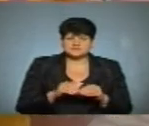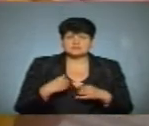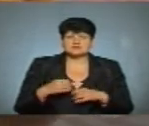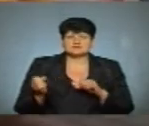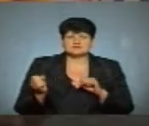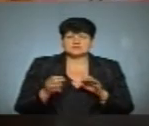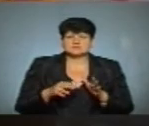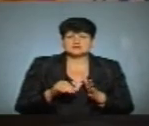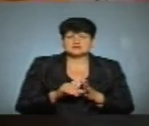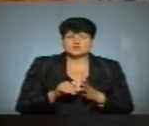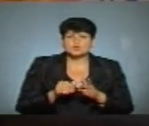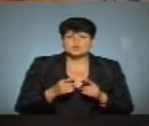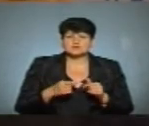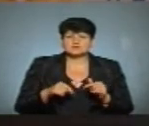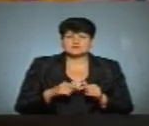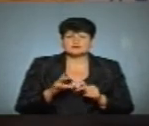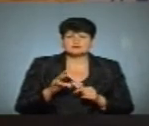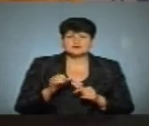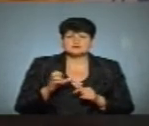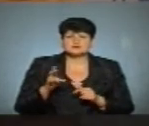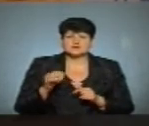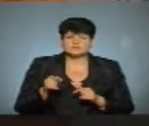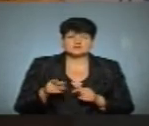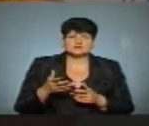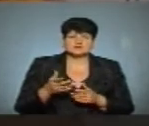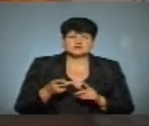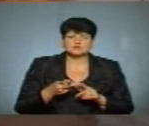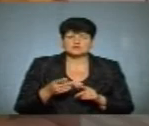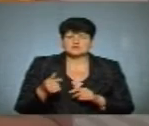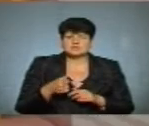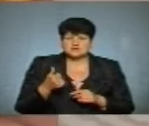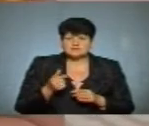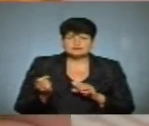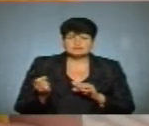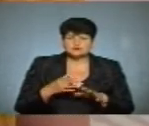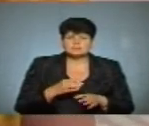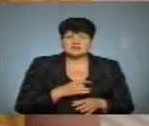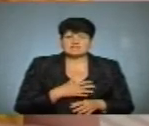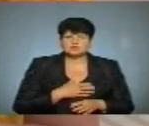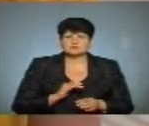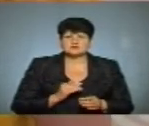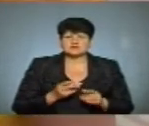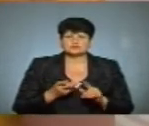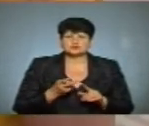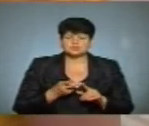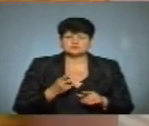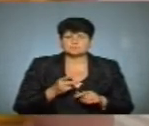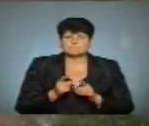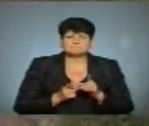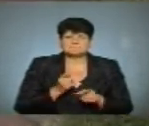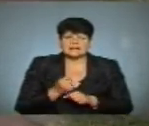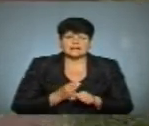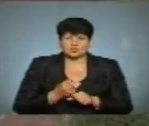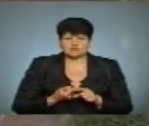передаємо представникам організації «Наснага». Вони в другий рік поспіль долучаються і вони потім несуть приватному підприємцю на вторинну переробку ці